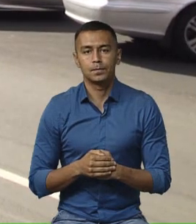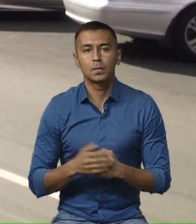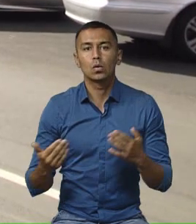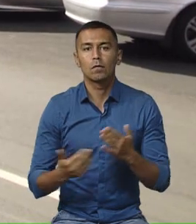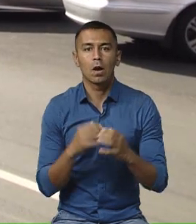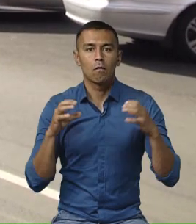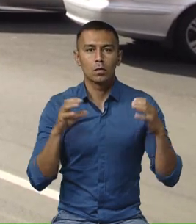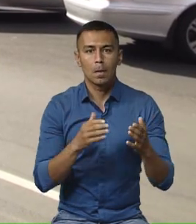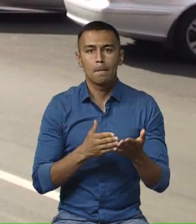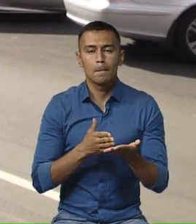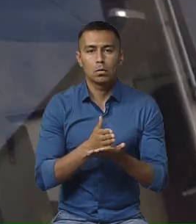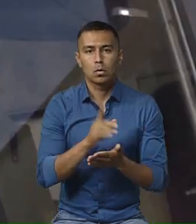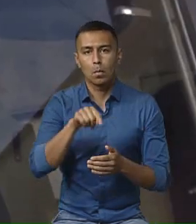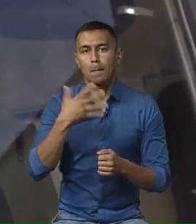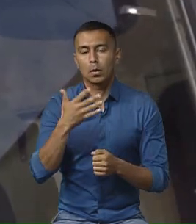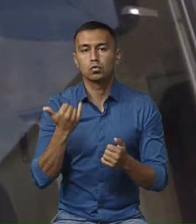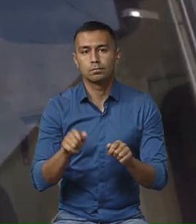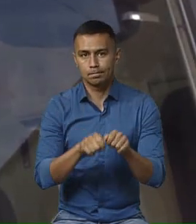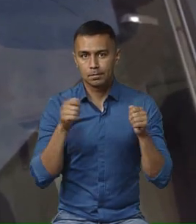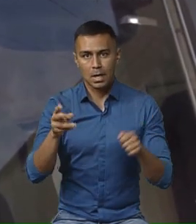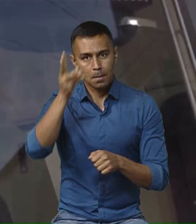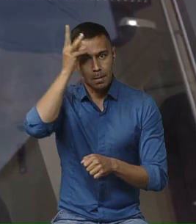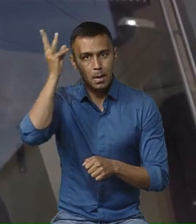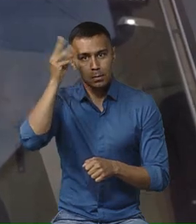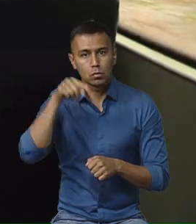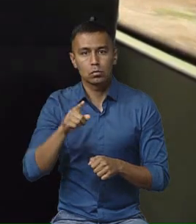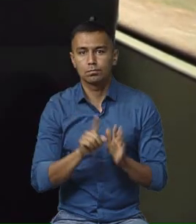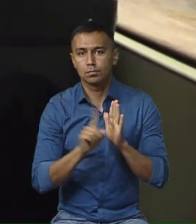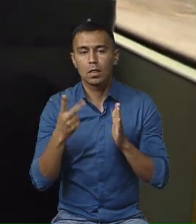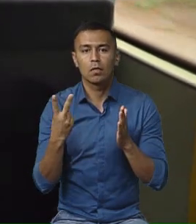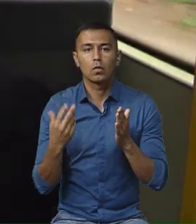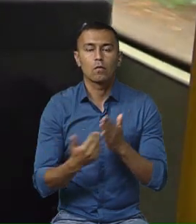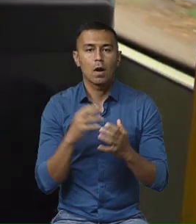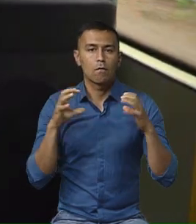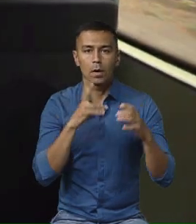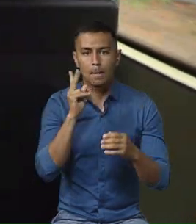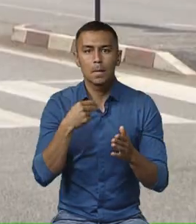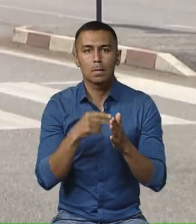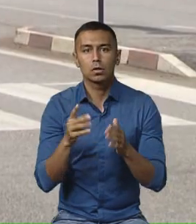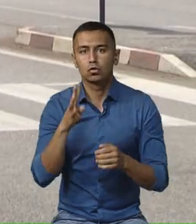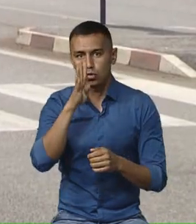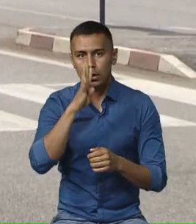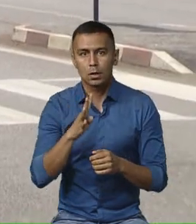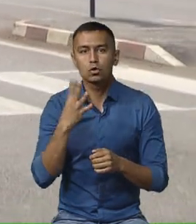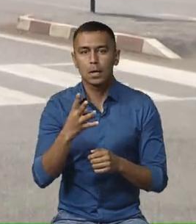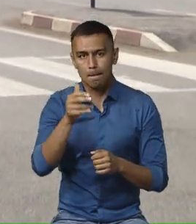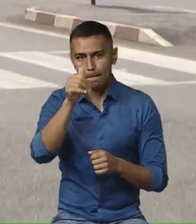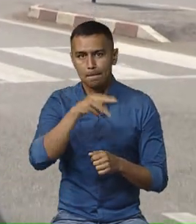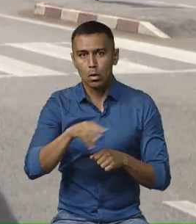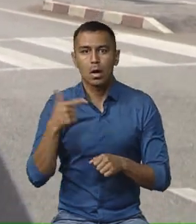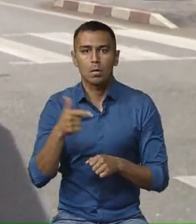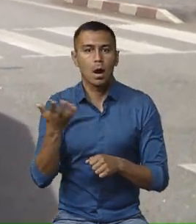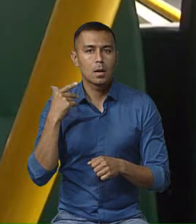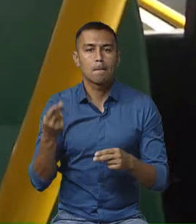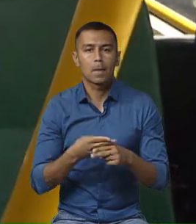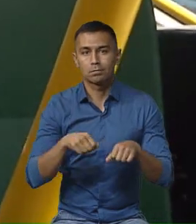Новий автобусний маршрут під номером 5 сьогодні запустили у Хмельницькому. Тут курсує два нових автобуси, які придбали за 4 мільйони гривень. Раніше, аби з